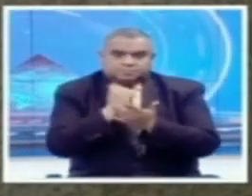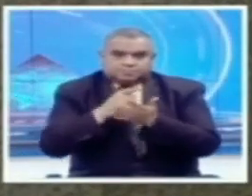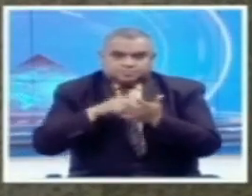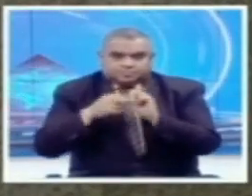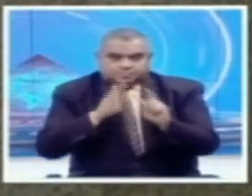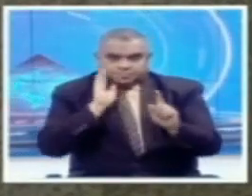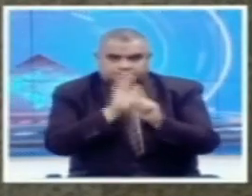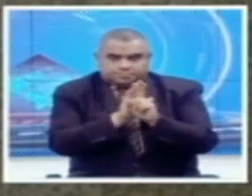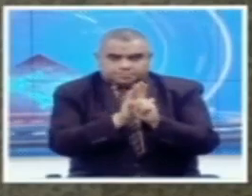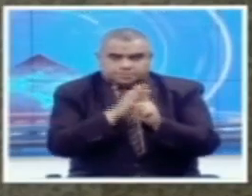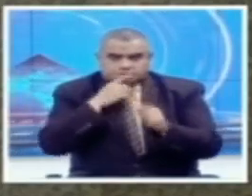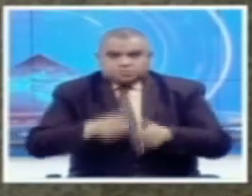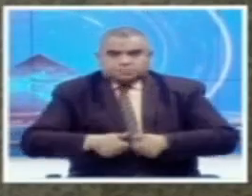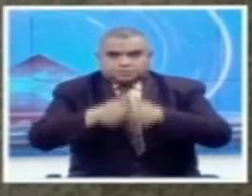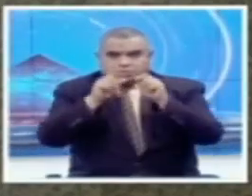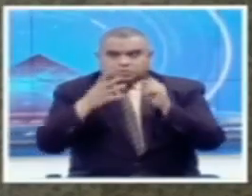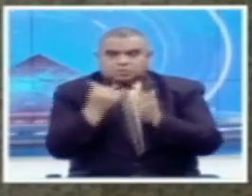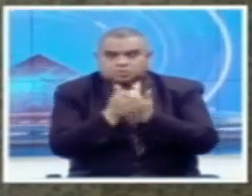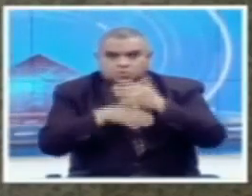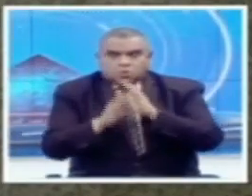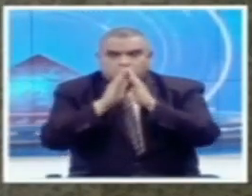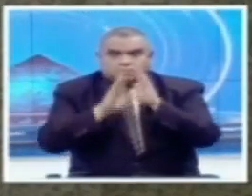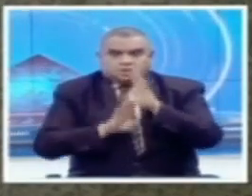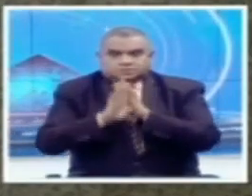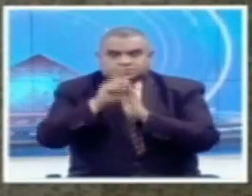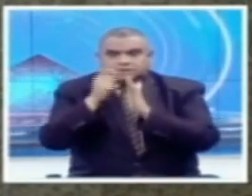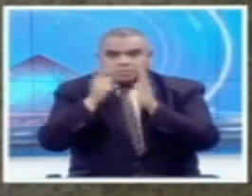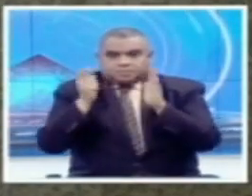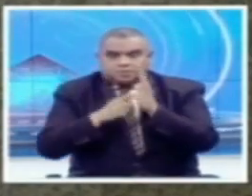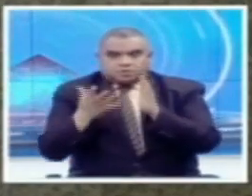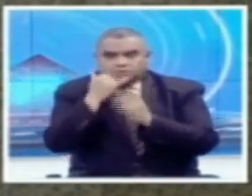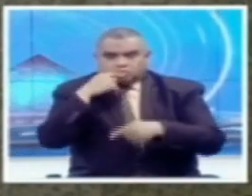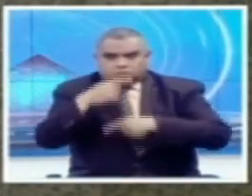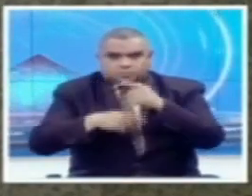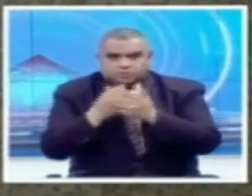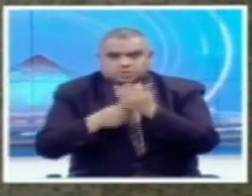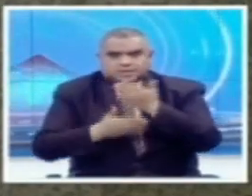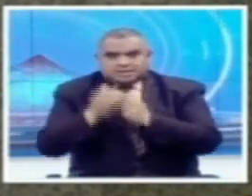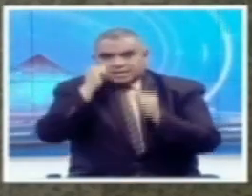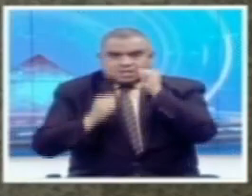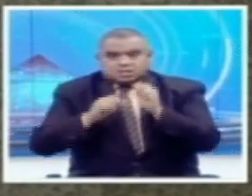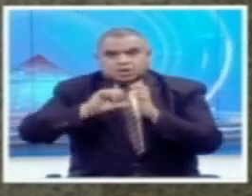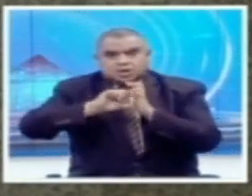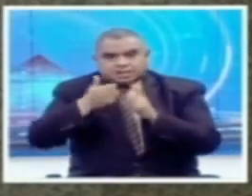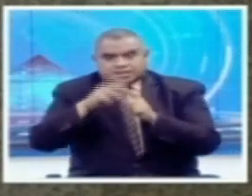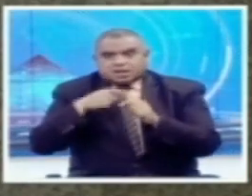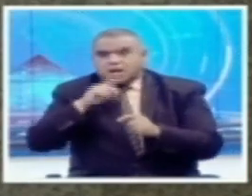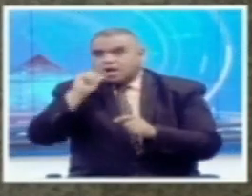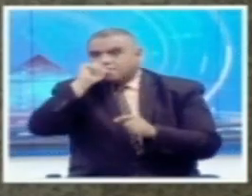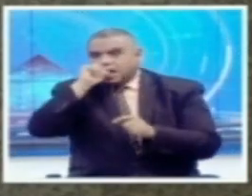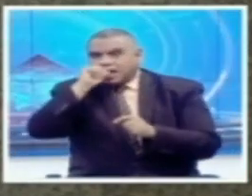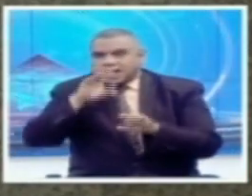المجالات ذات الأهمية بالنسبة لمصر، خاصة في إطار الطاقة الجديدة المتجددة، تحلية